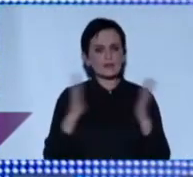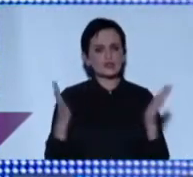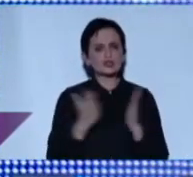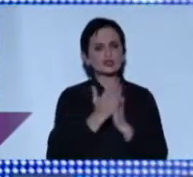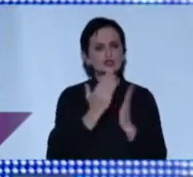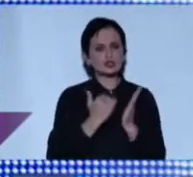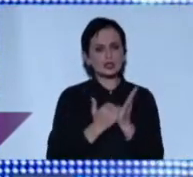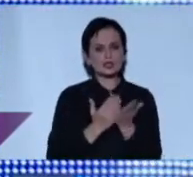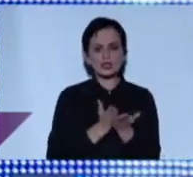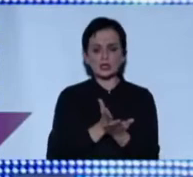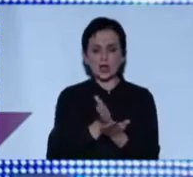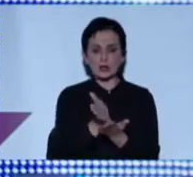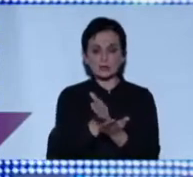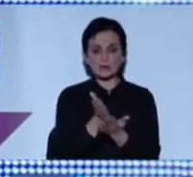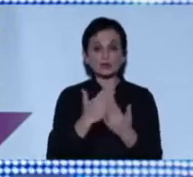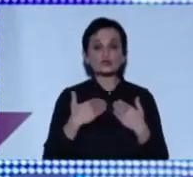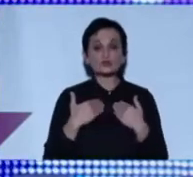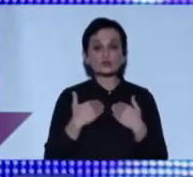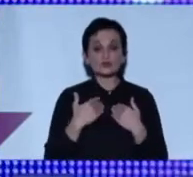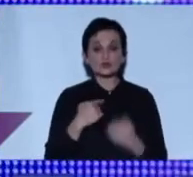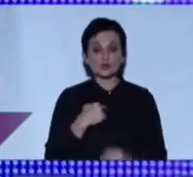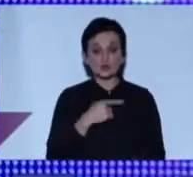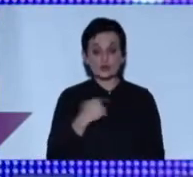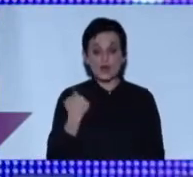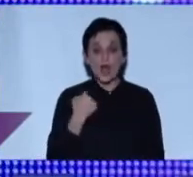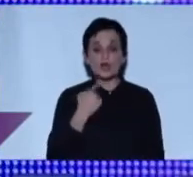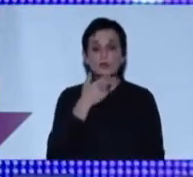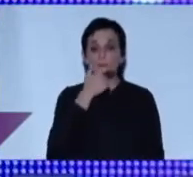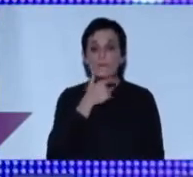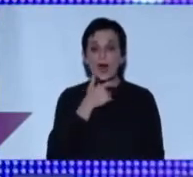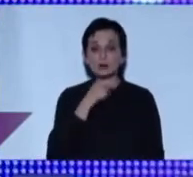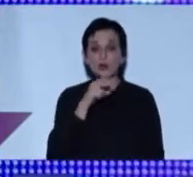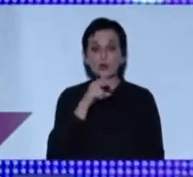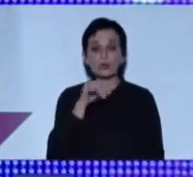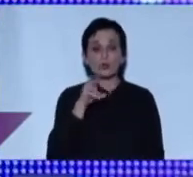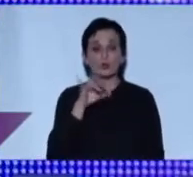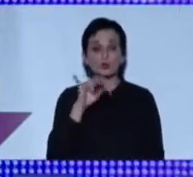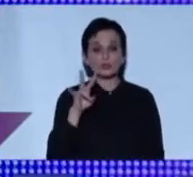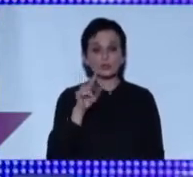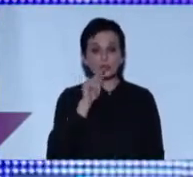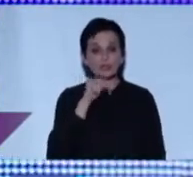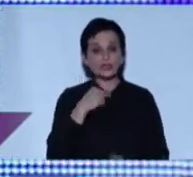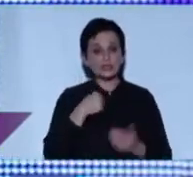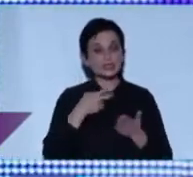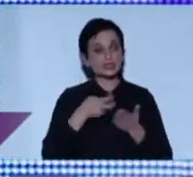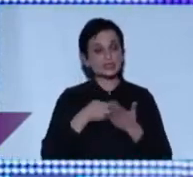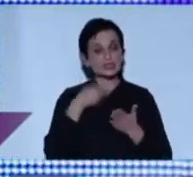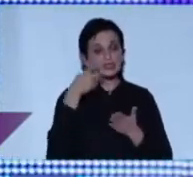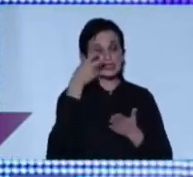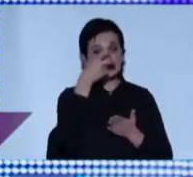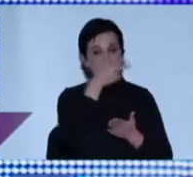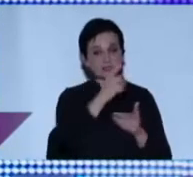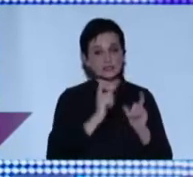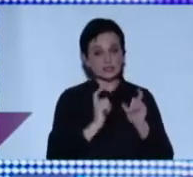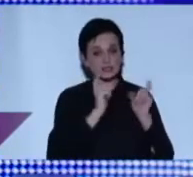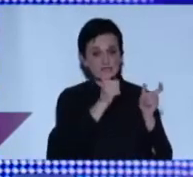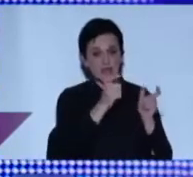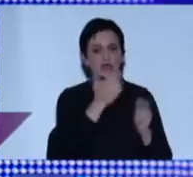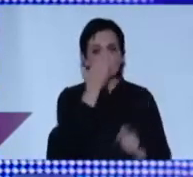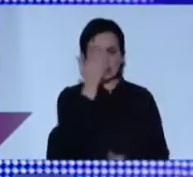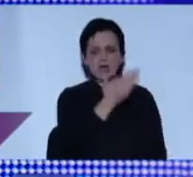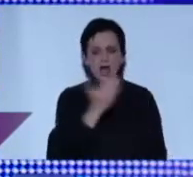გავდივართ. და ჩვენ ბატონ პუტინს მივწერეთ წერილი ჩვენ ხალხის დიპლომატიურ